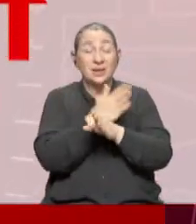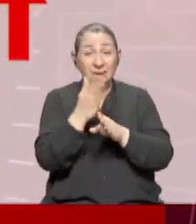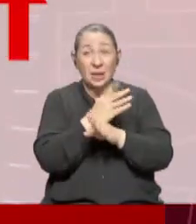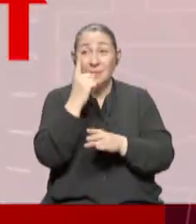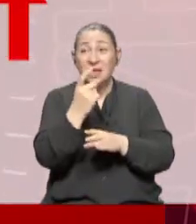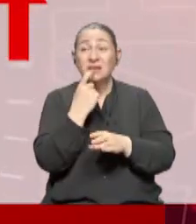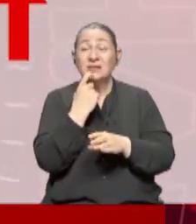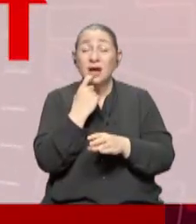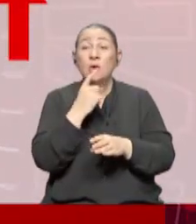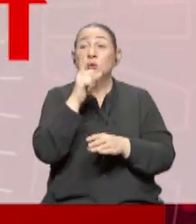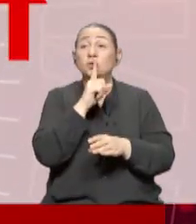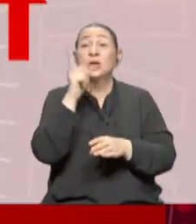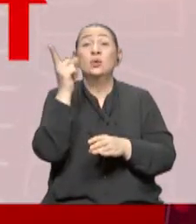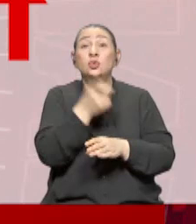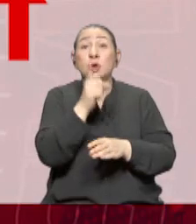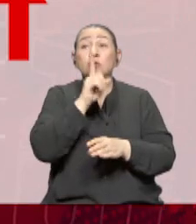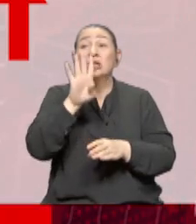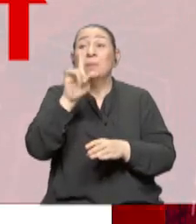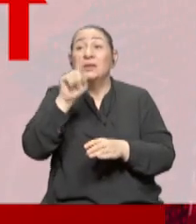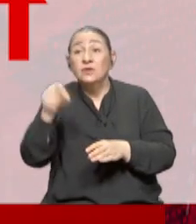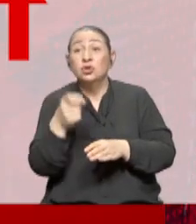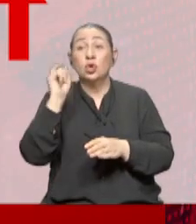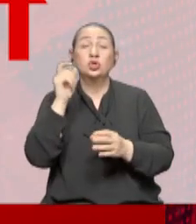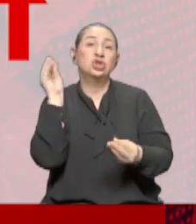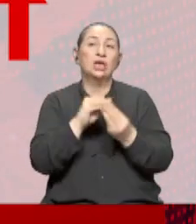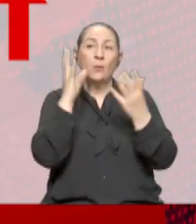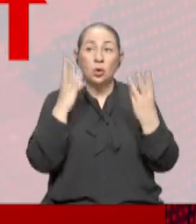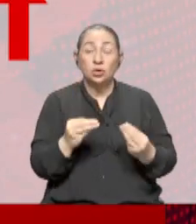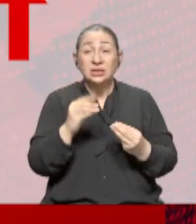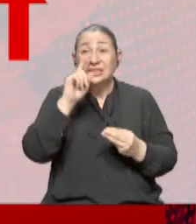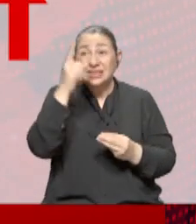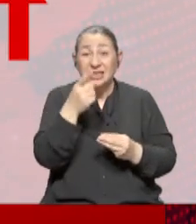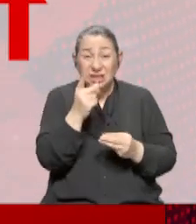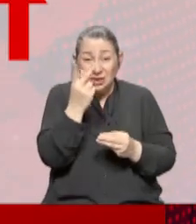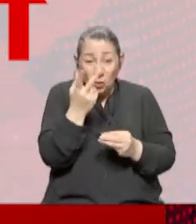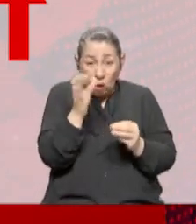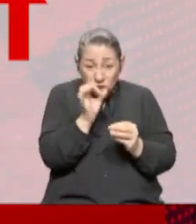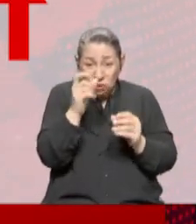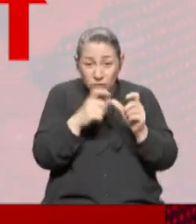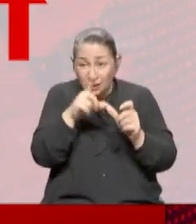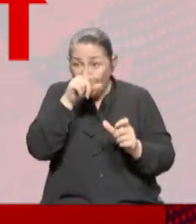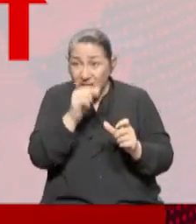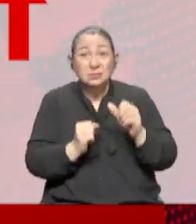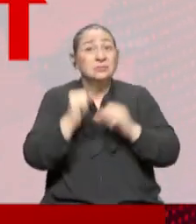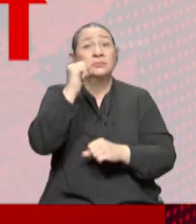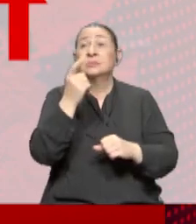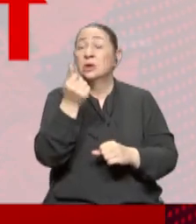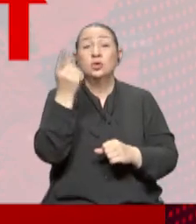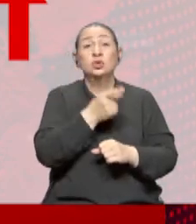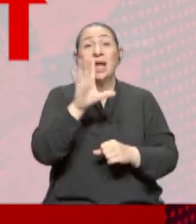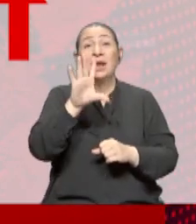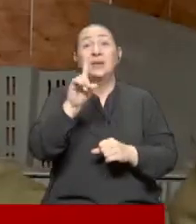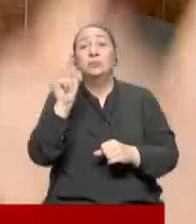ürününün bir yılda yüzde 140 1,9 zamlandığını açıkladı sadece yılın ilk üç aylık dönemindeki artış oranı